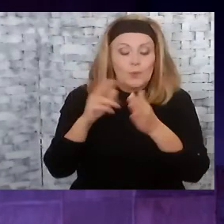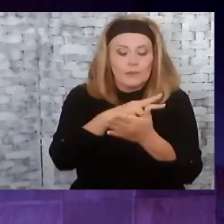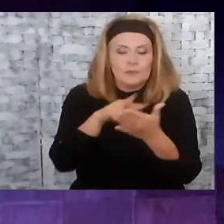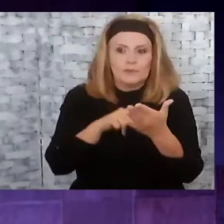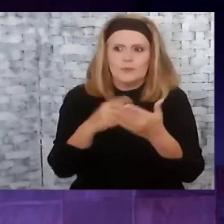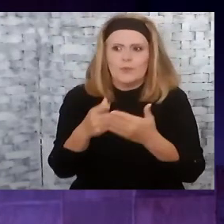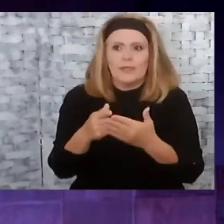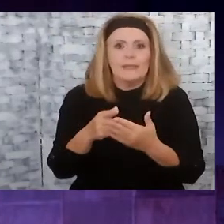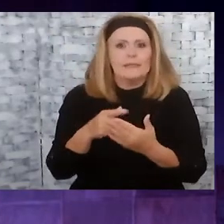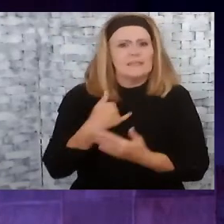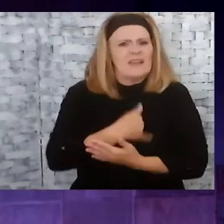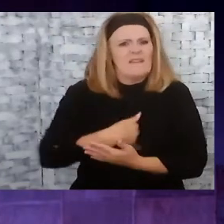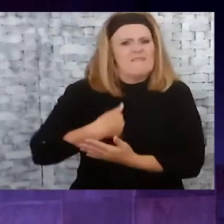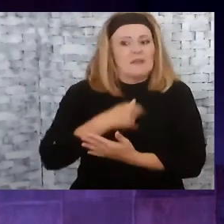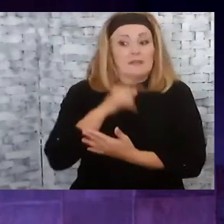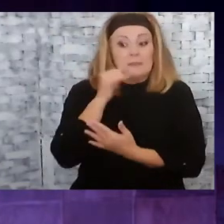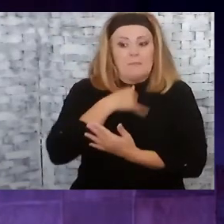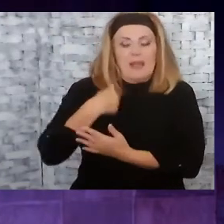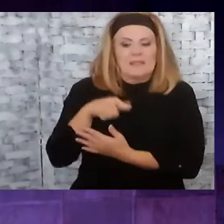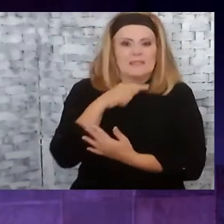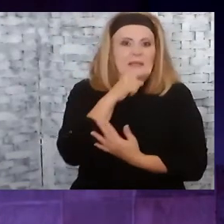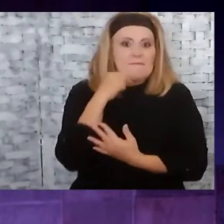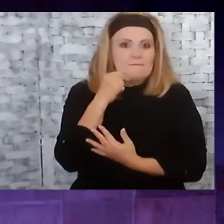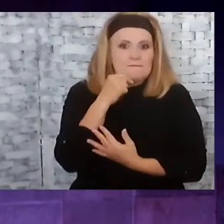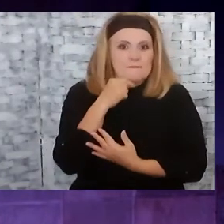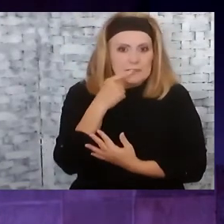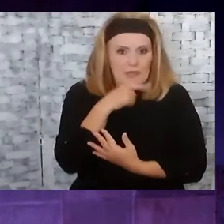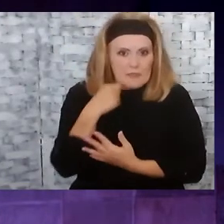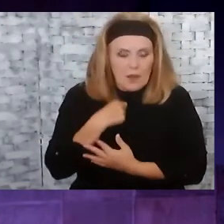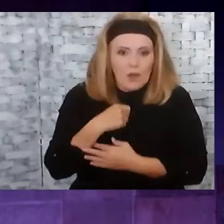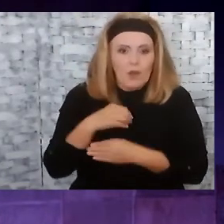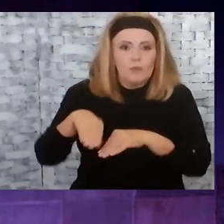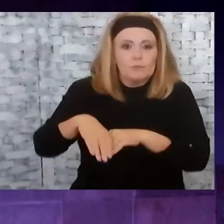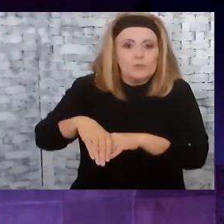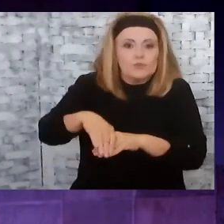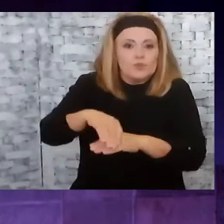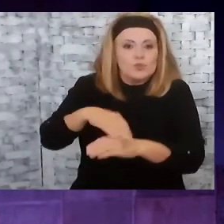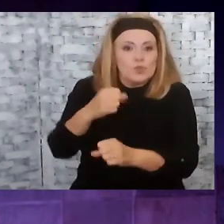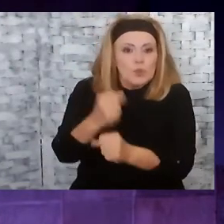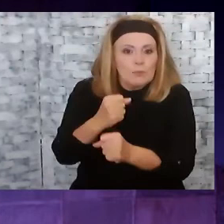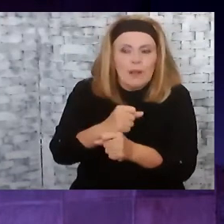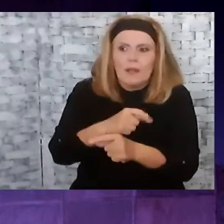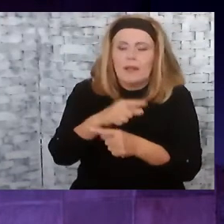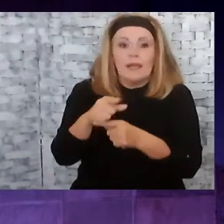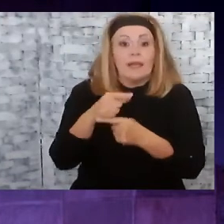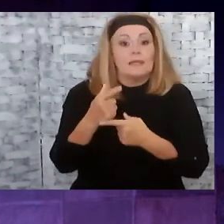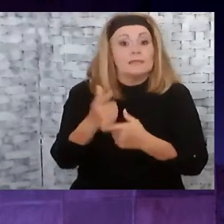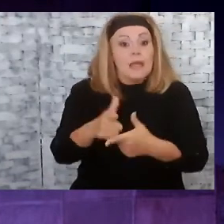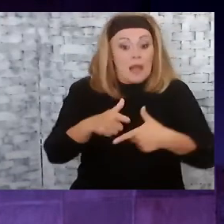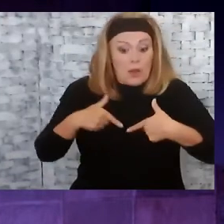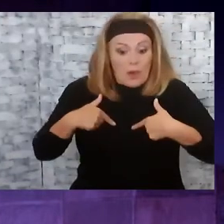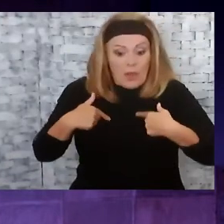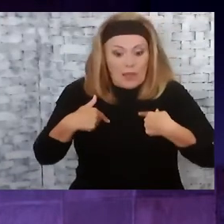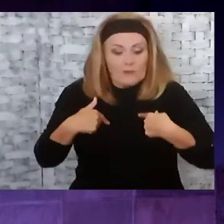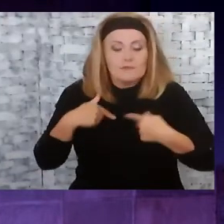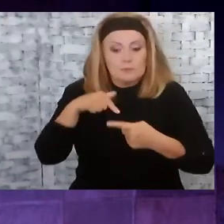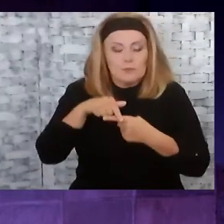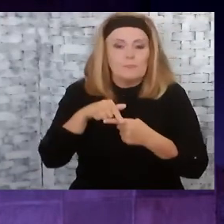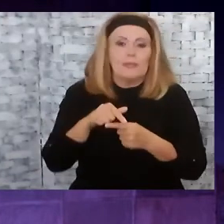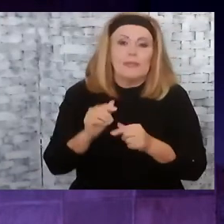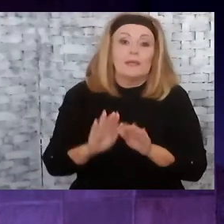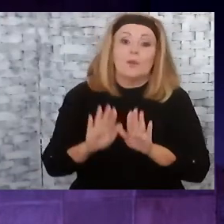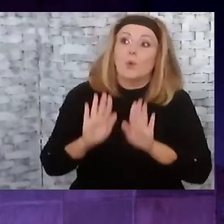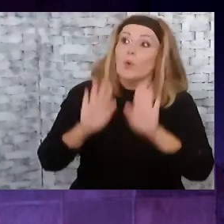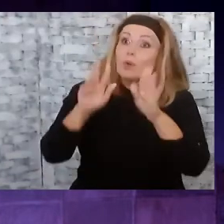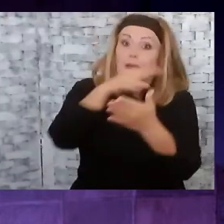fan so Shoemaker, hy kan iets sê oor stories. Our lives must find their place in some greater story, or they will find their